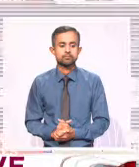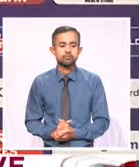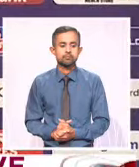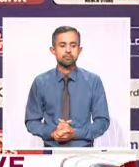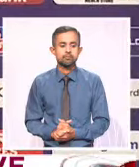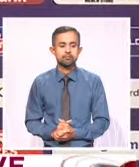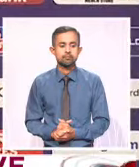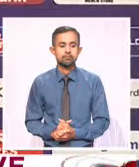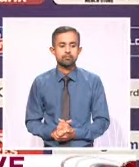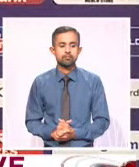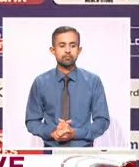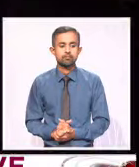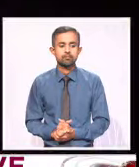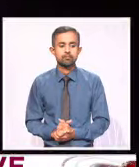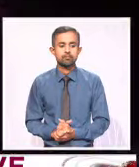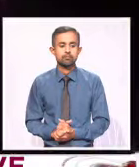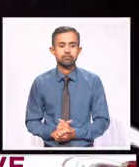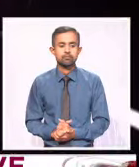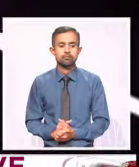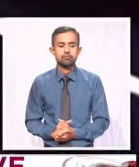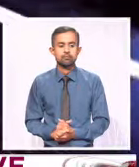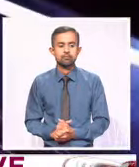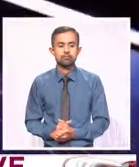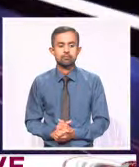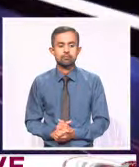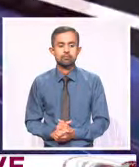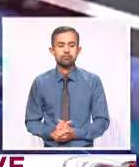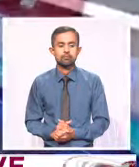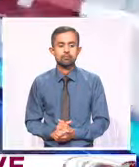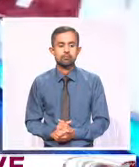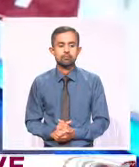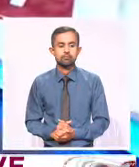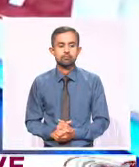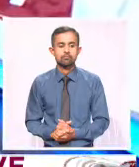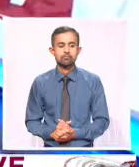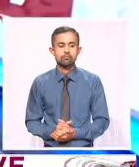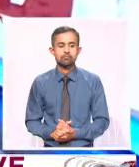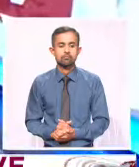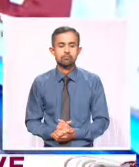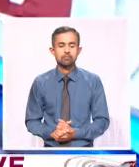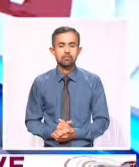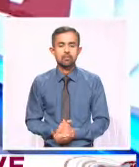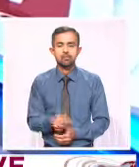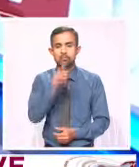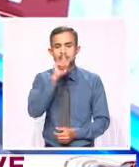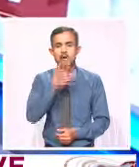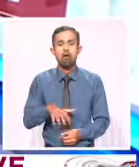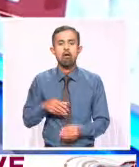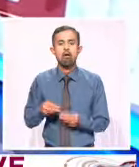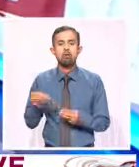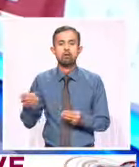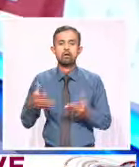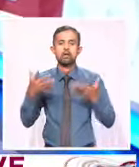sense, what more can you ask for? එසමගින් රූපවාහිනී ප්‍රධාන ප්‍රවෘත්ති ප්‍රකාශය නිමවට පත් වෙනවා.